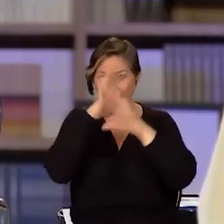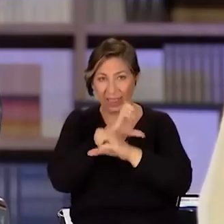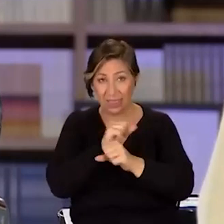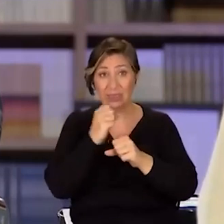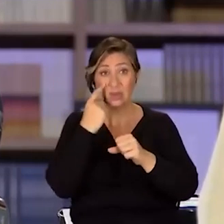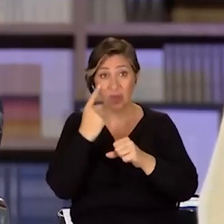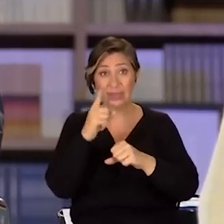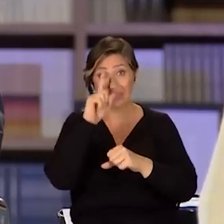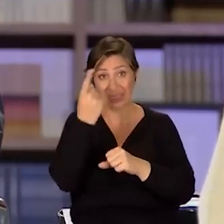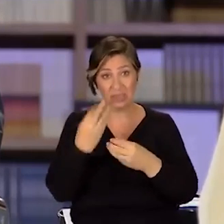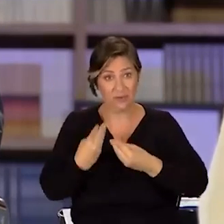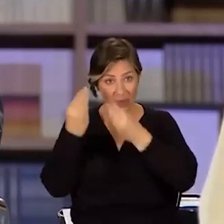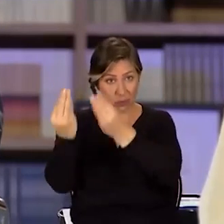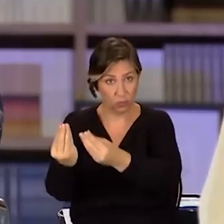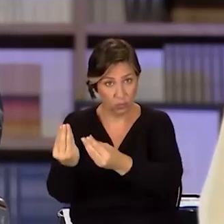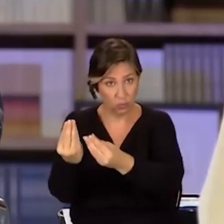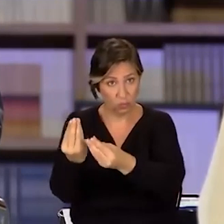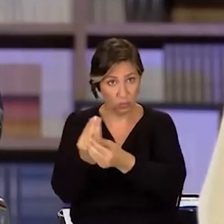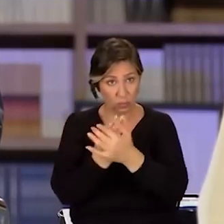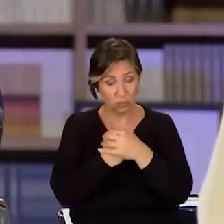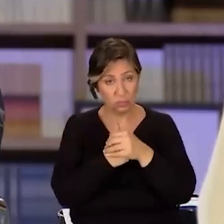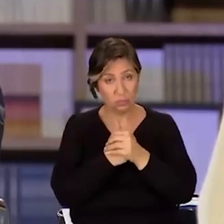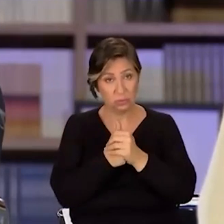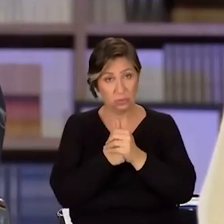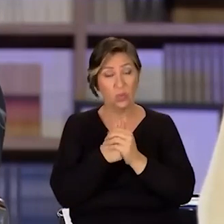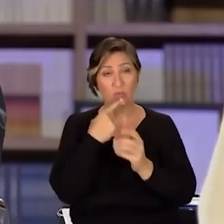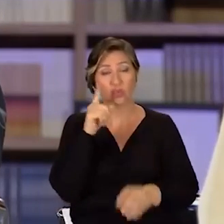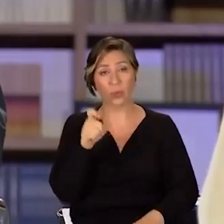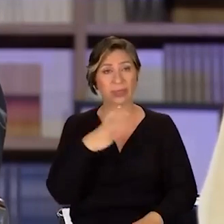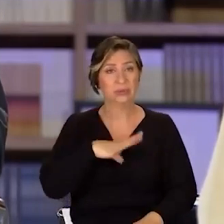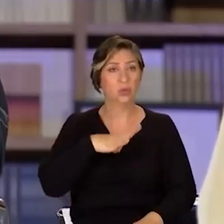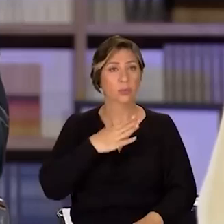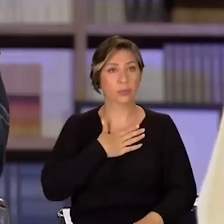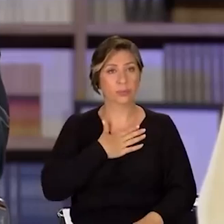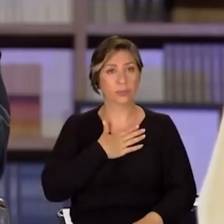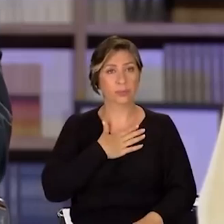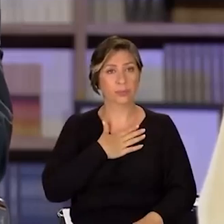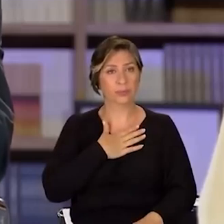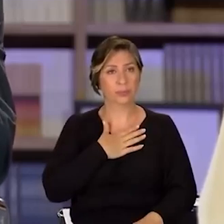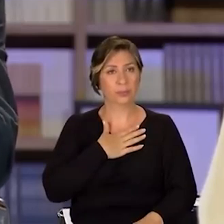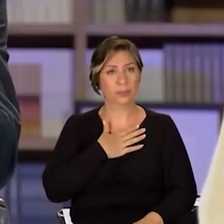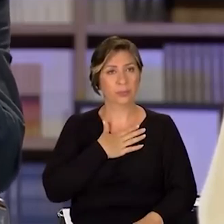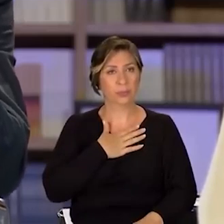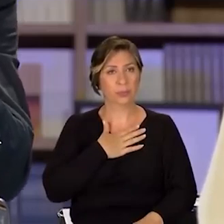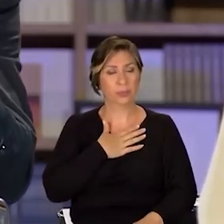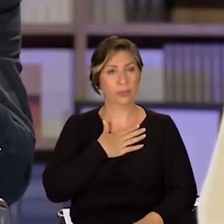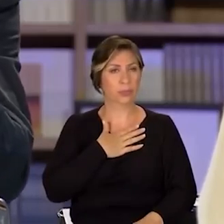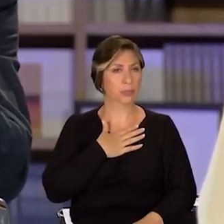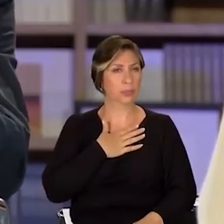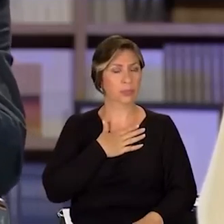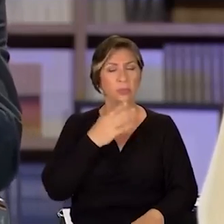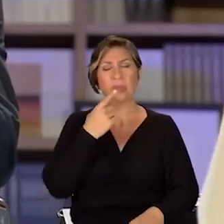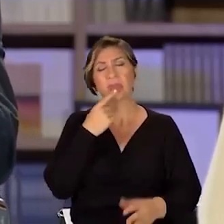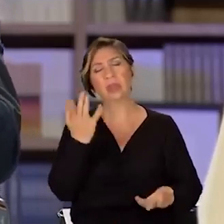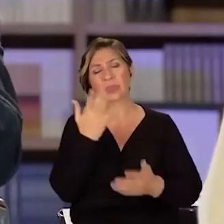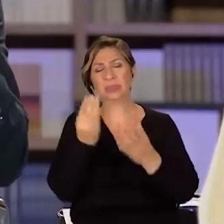mi sadece sunuyorsunuz? Yani onu sormak istiyorum. Yani bu olay diyelim ki